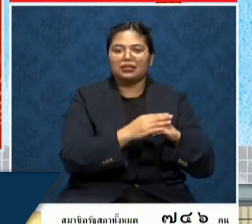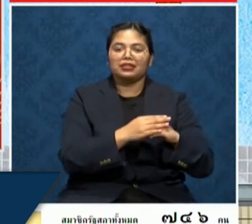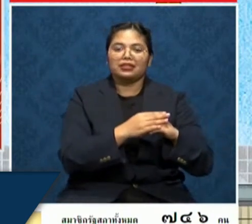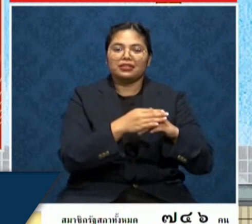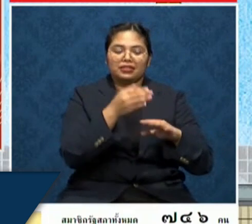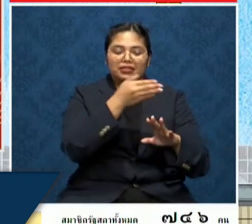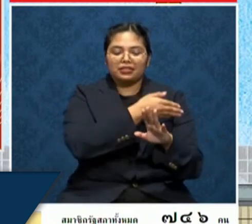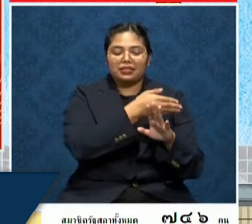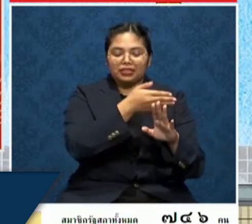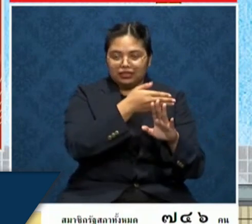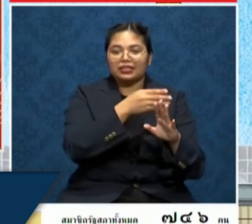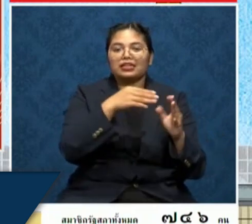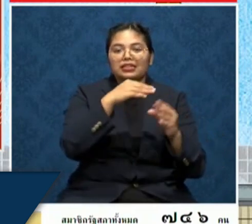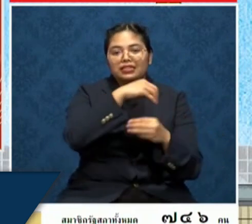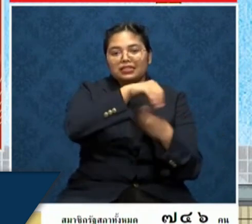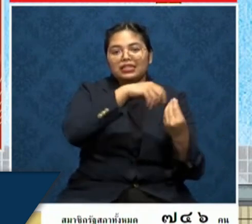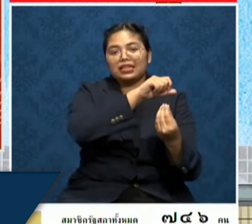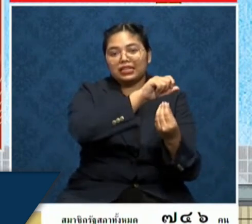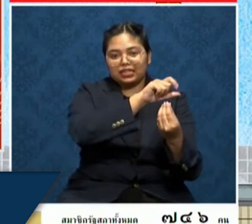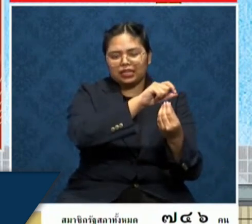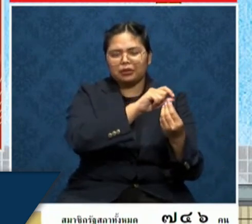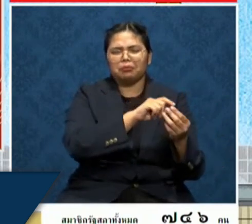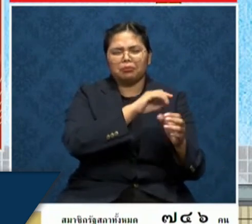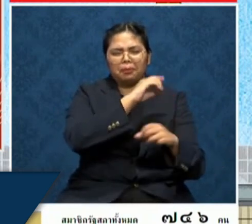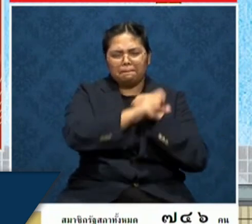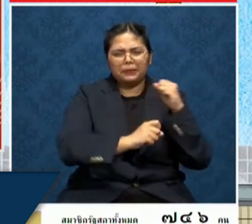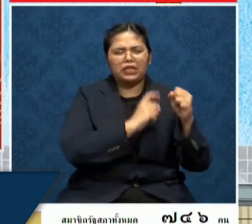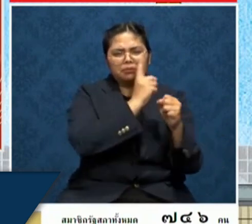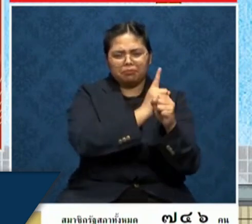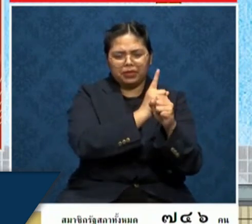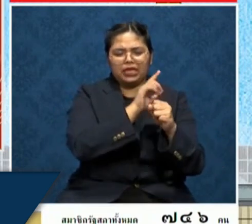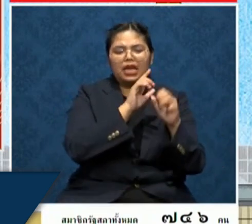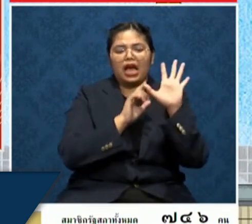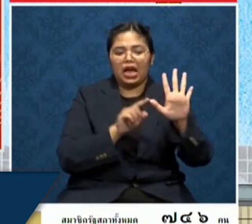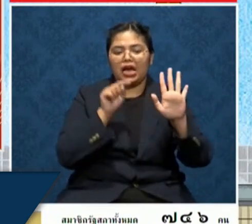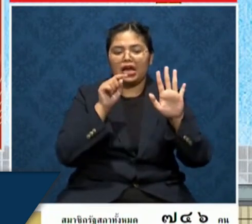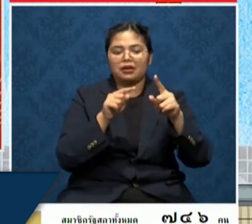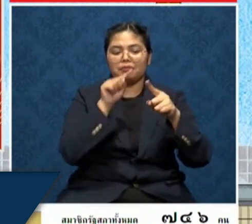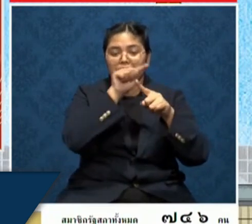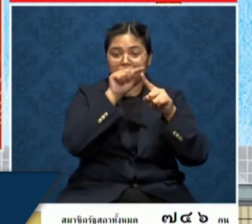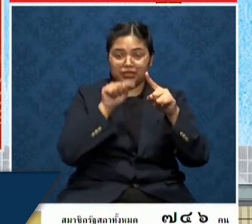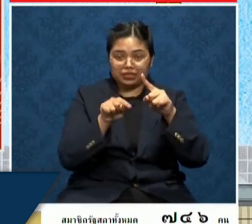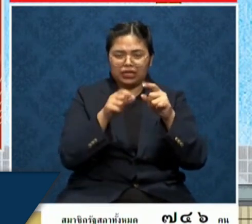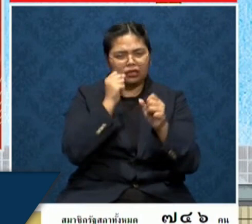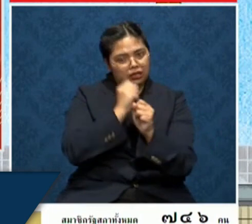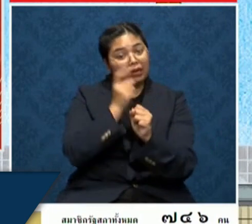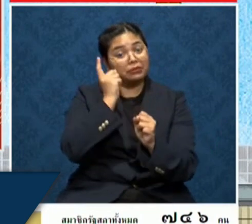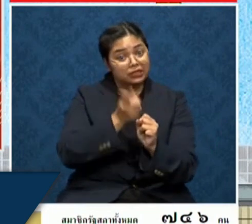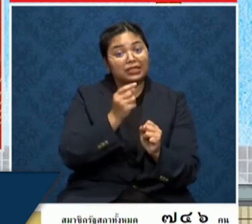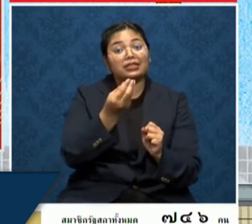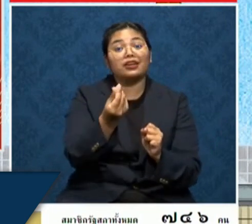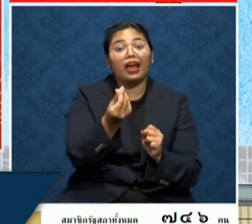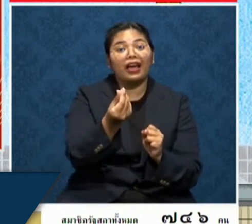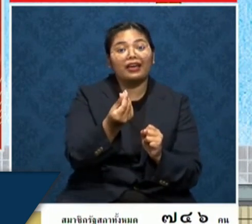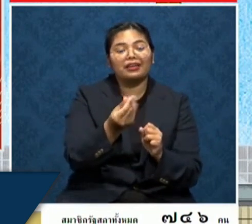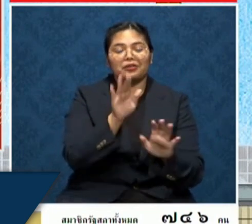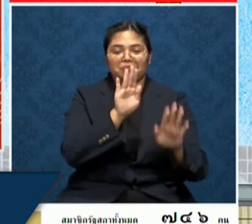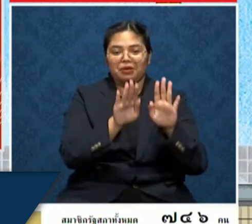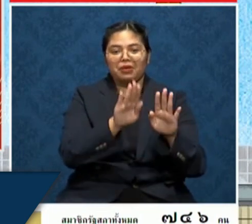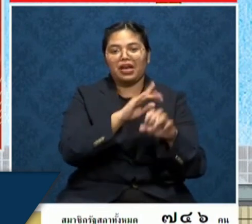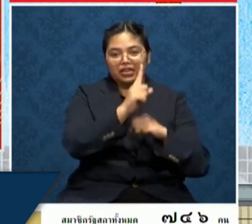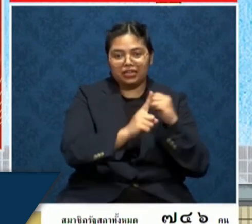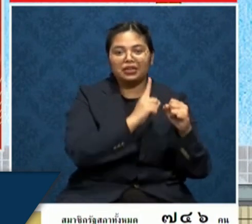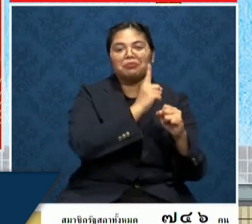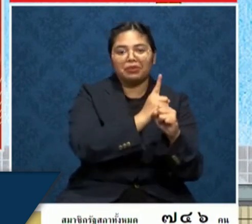พื้นที่โตเฉลี่ยปีละ 5% ท่านทราบไหมครับทำได้จริงเท่าไหร่ทำได้จริงเฉลี่ยปีละ